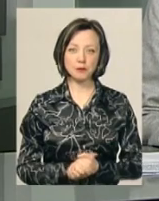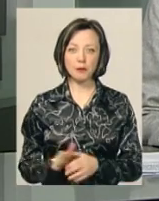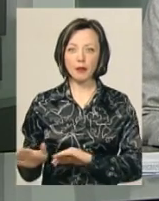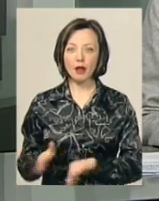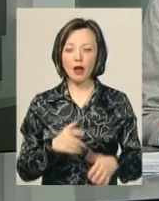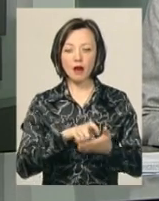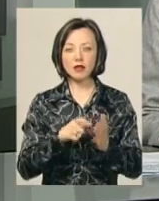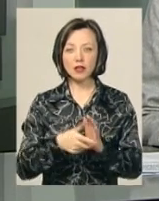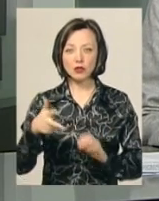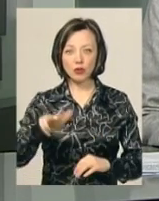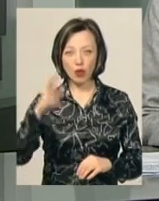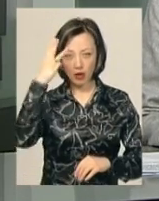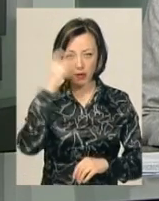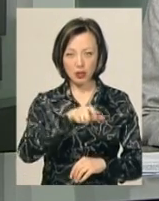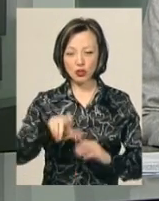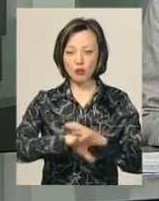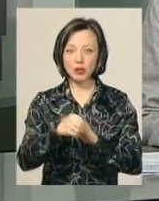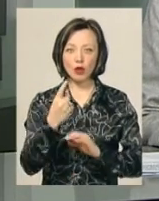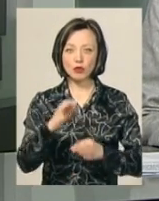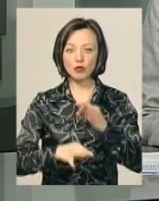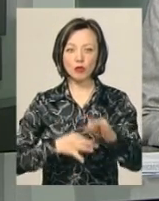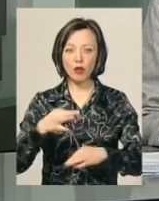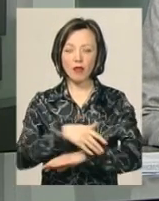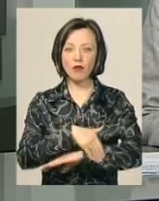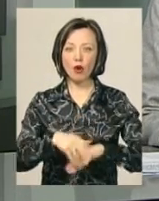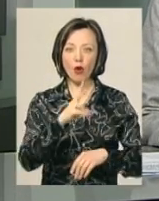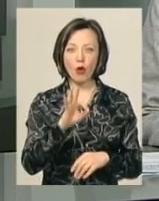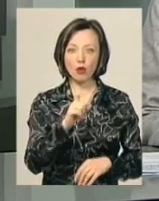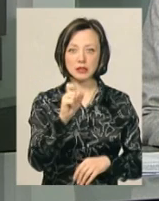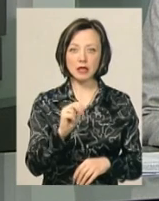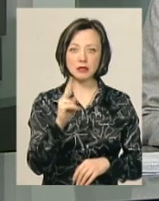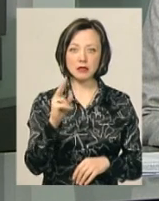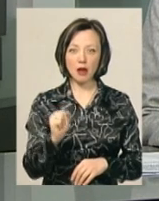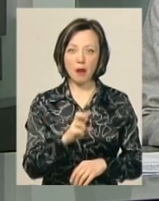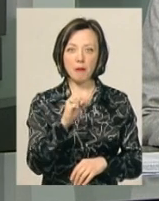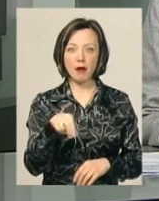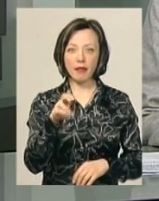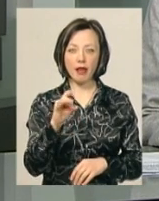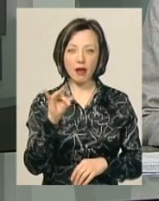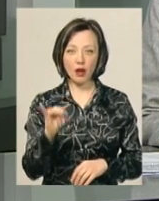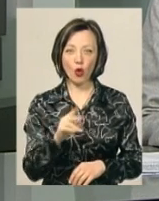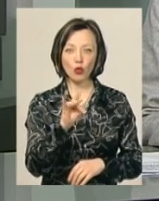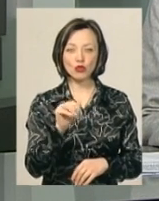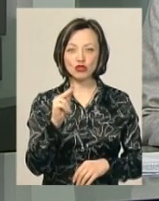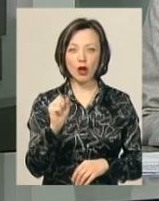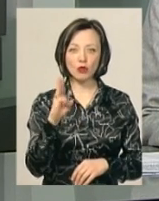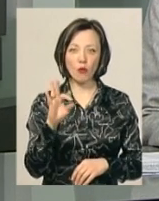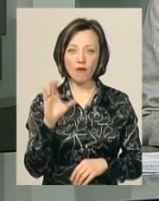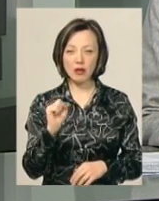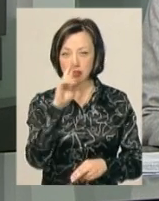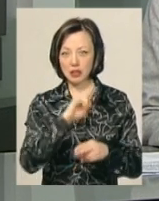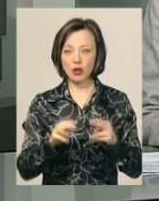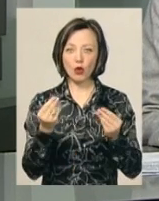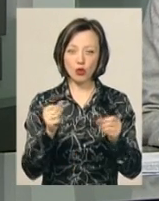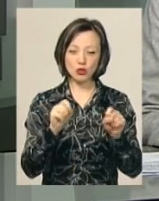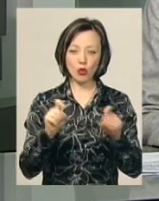Квартири трьох хмельничан обікрали за добу. Злодії орудували на вулицях Козацькій, Бандери та Курчатова. З помешкань хмельничан зникли гроші, срібні та